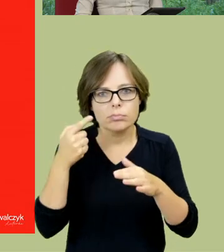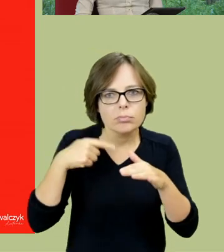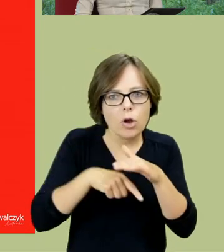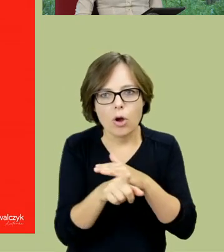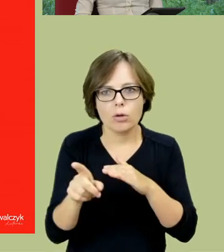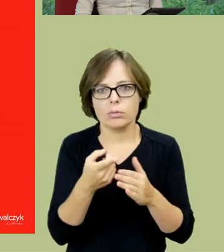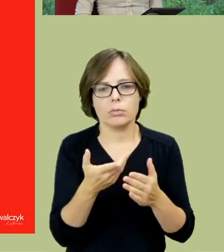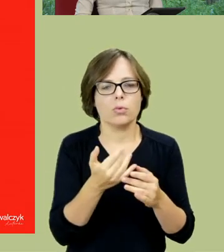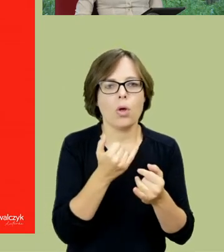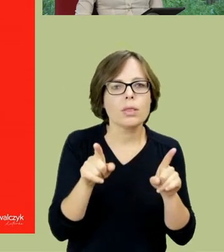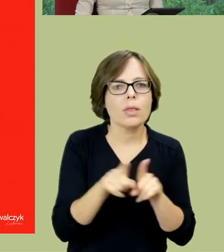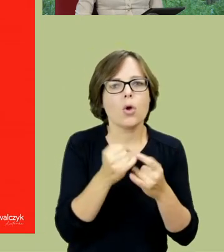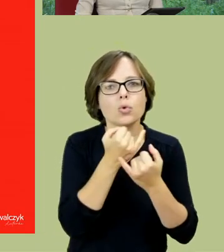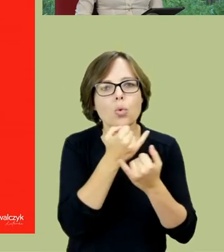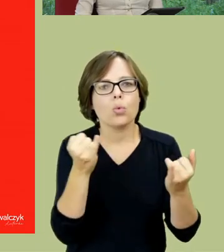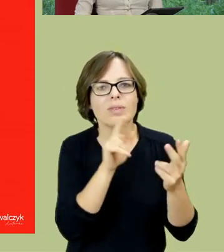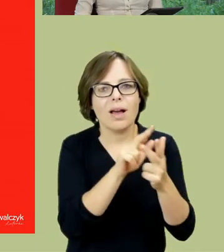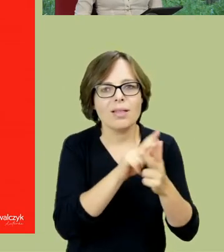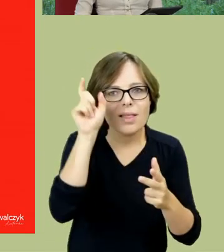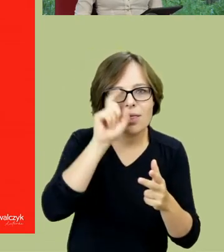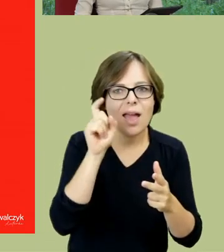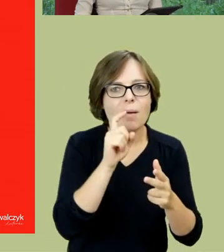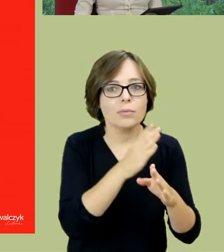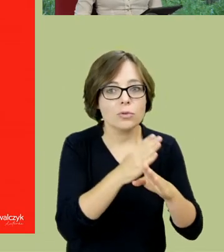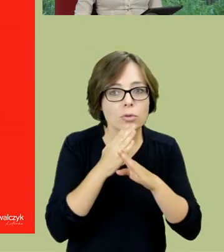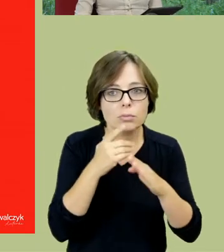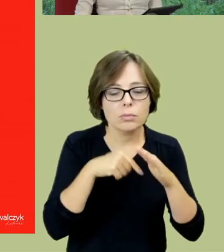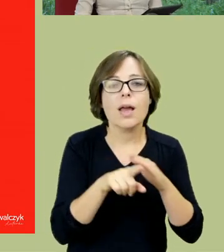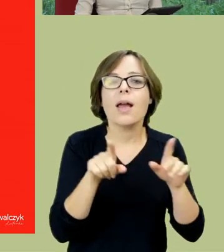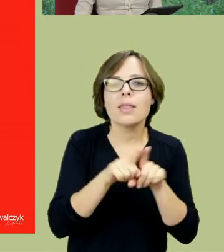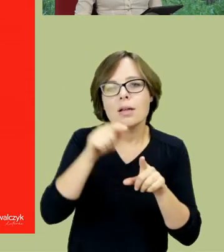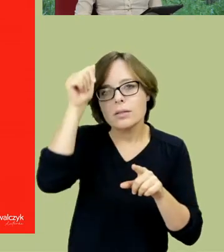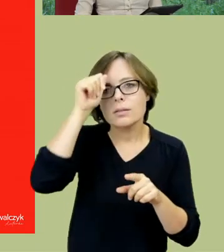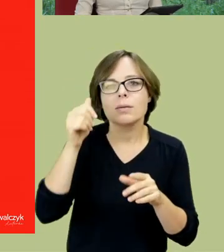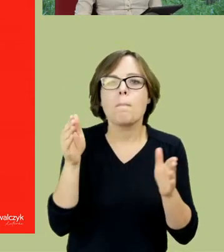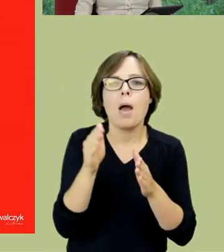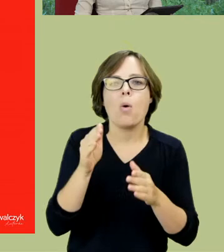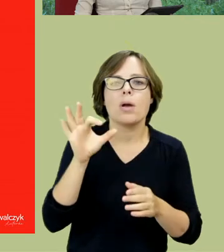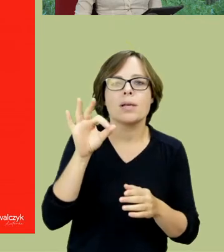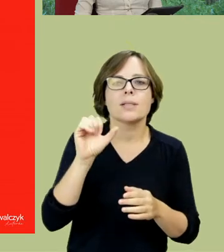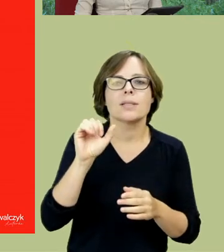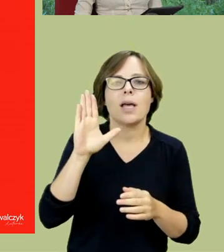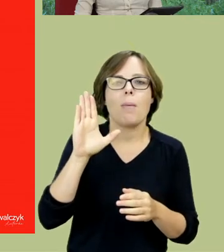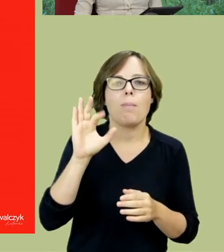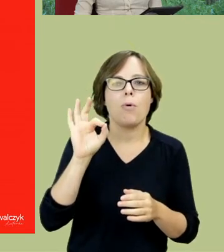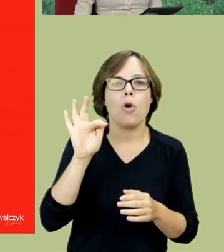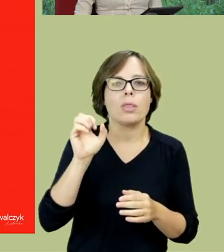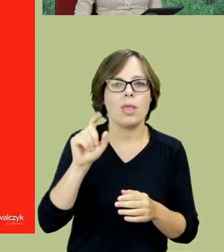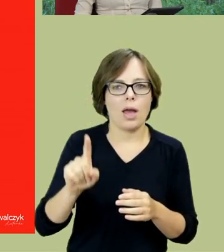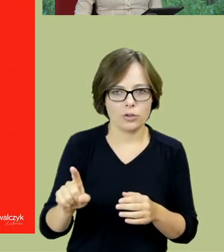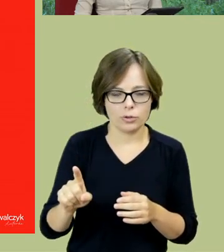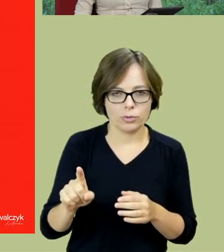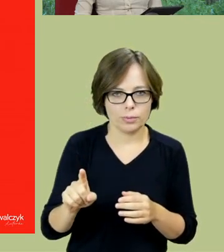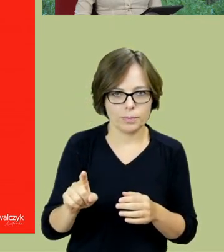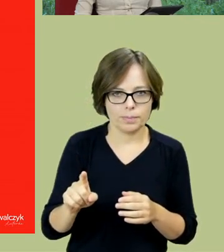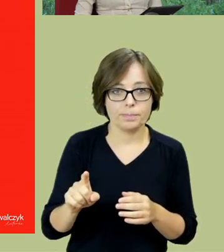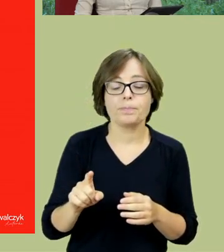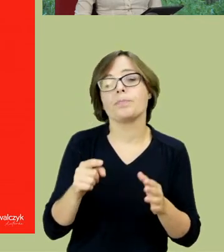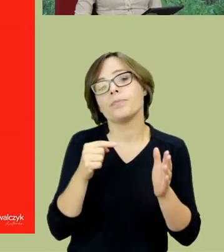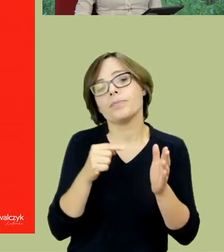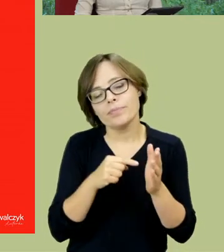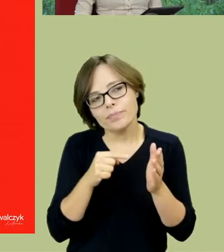Akcje dywersyjne i tak zwany mały sabotaż, który też ze względu na tę nazwę często jest troszkę być